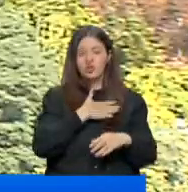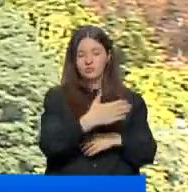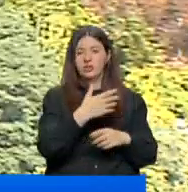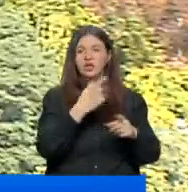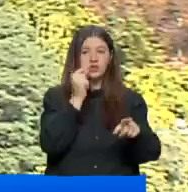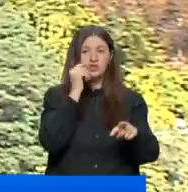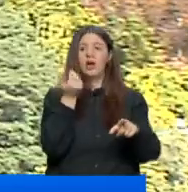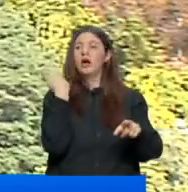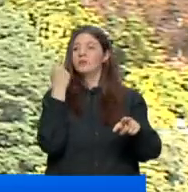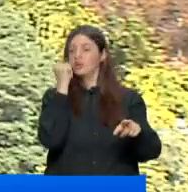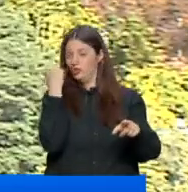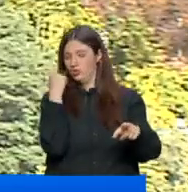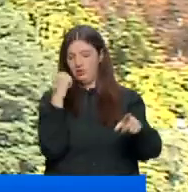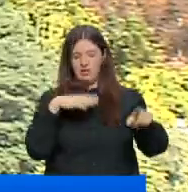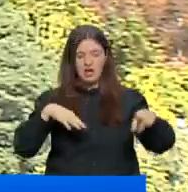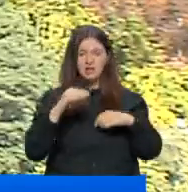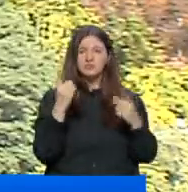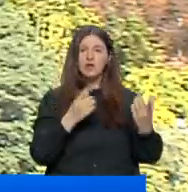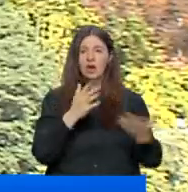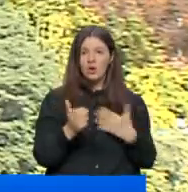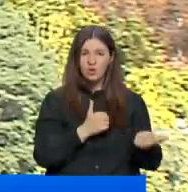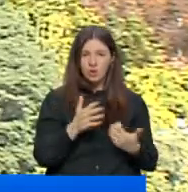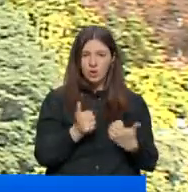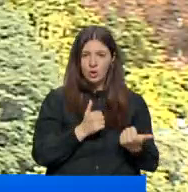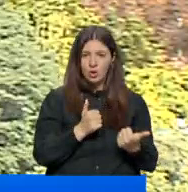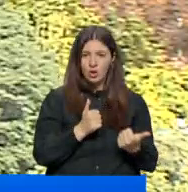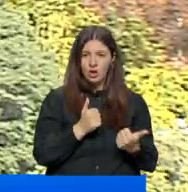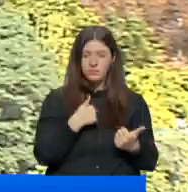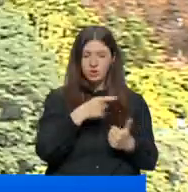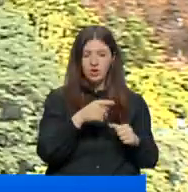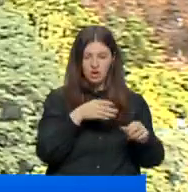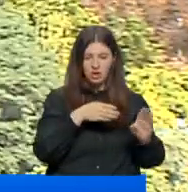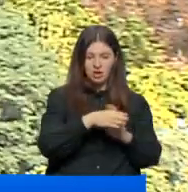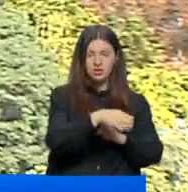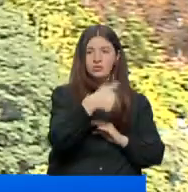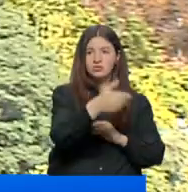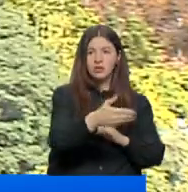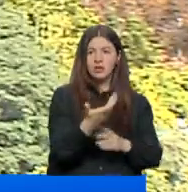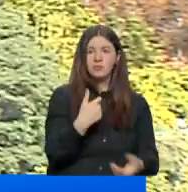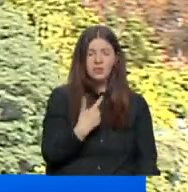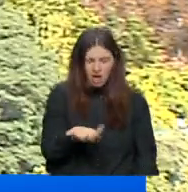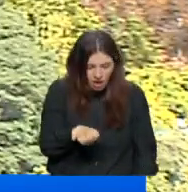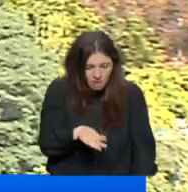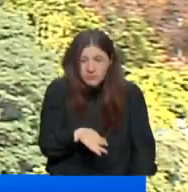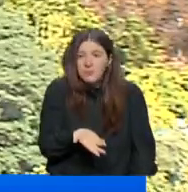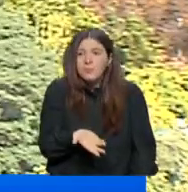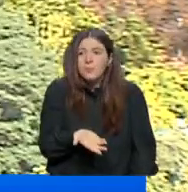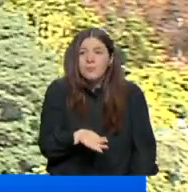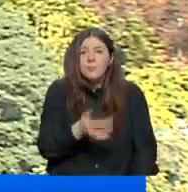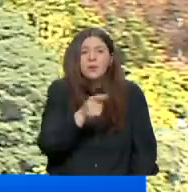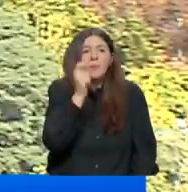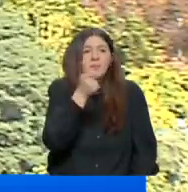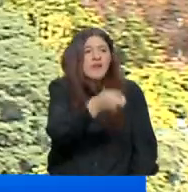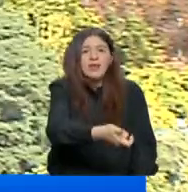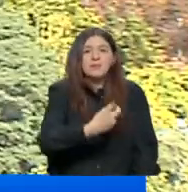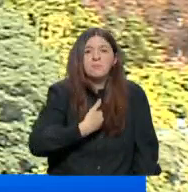kişi, arkamızdaki kişi, herkes bir şey alıyor. Ve biz o kasadan geçtikten sonra ya ne aldık ki tabii de bu tabii kadar